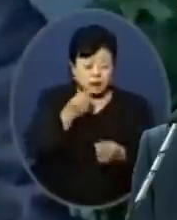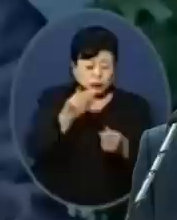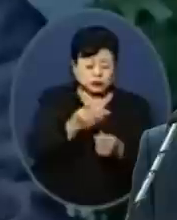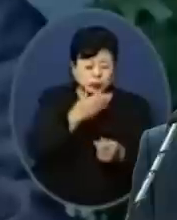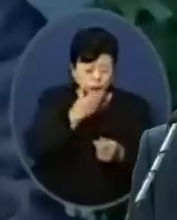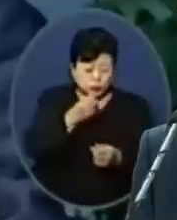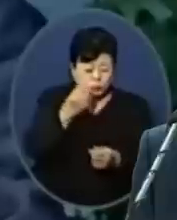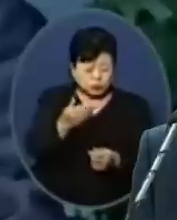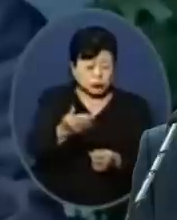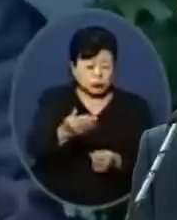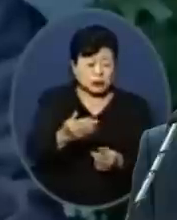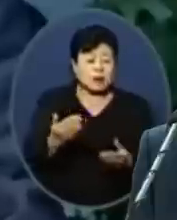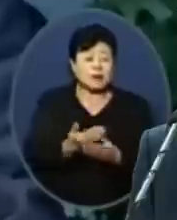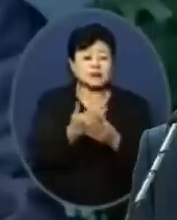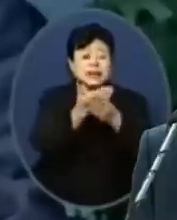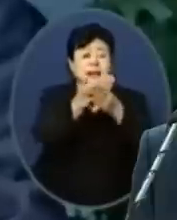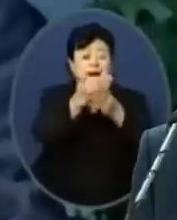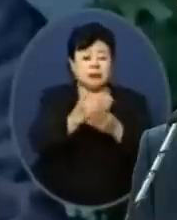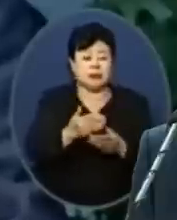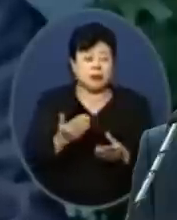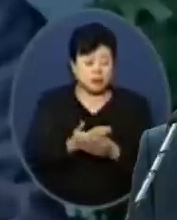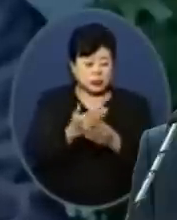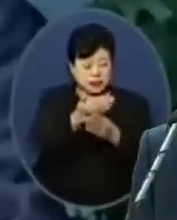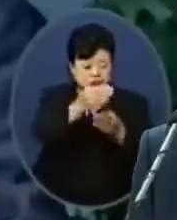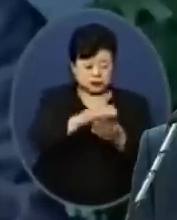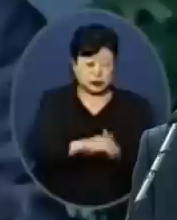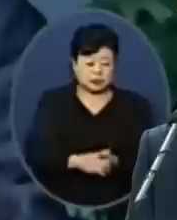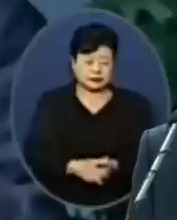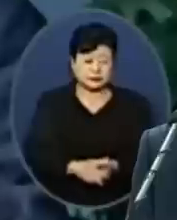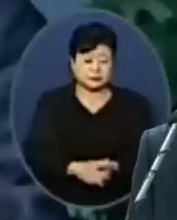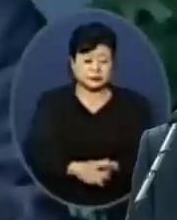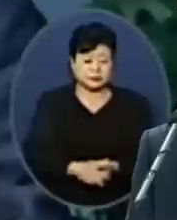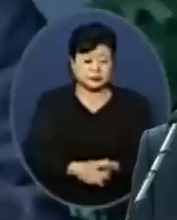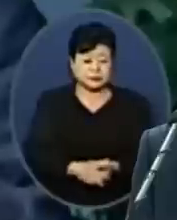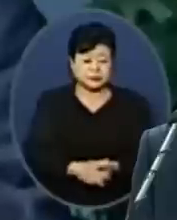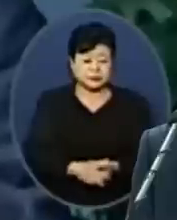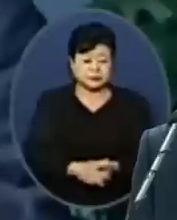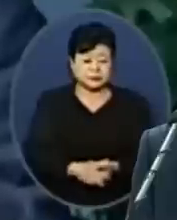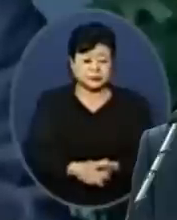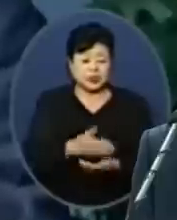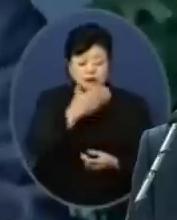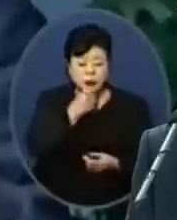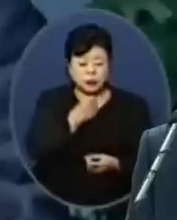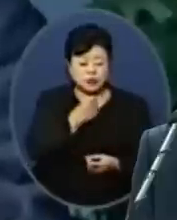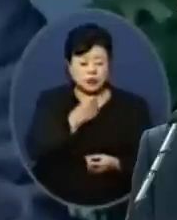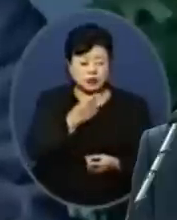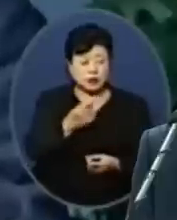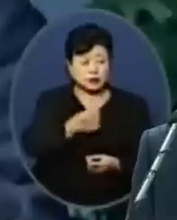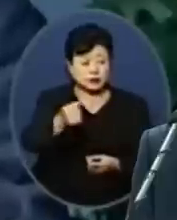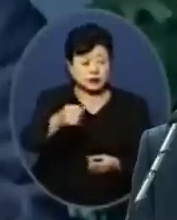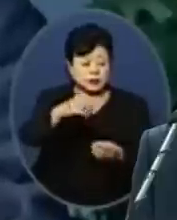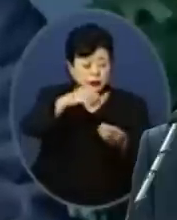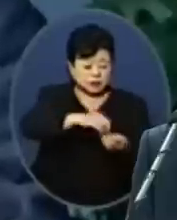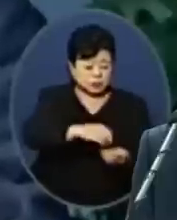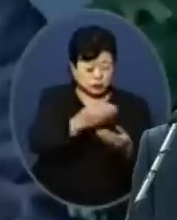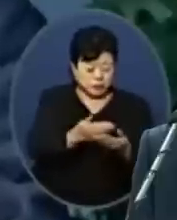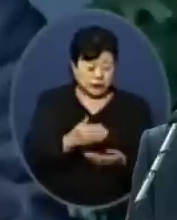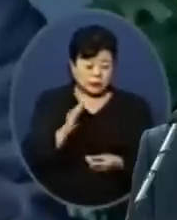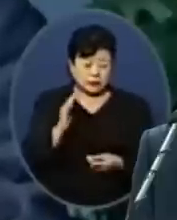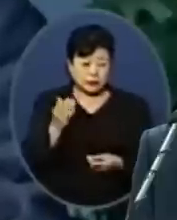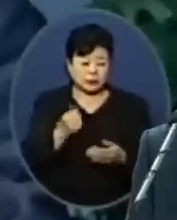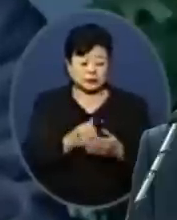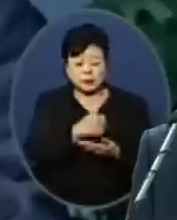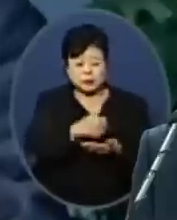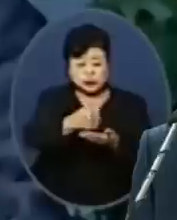복 주며 번창케 하고 번창케 하리라고 말한 것입니다. 그 복을 여러분이 상속으로 받게 되었었습니다.